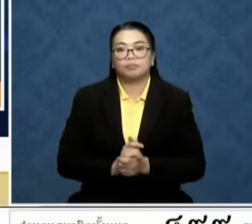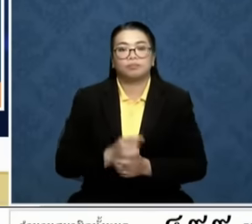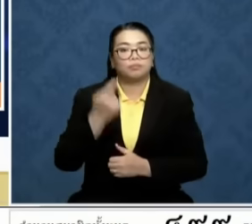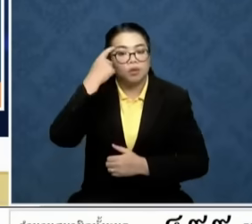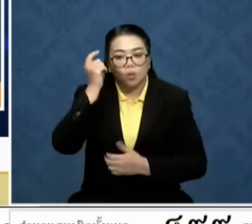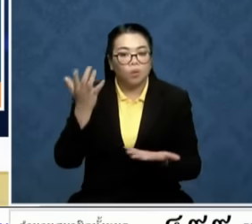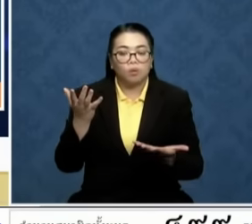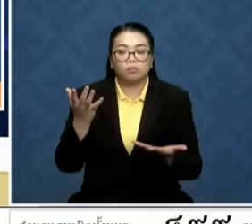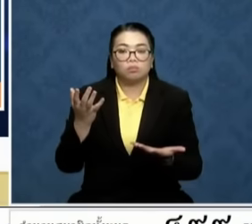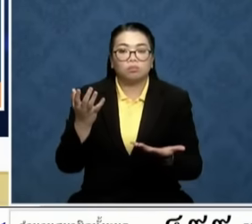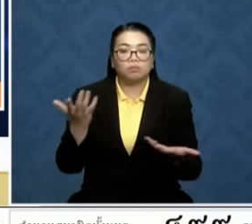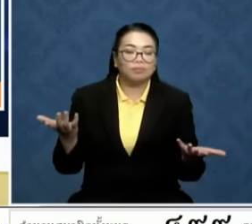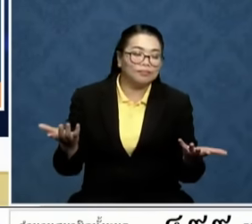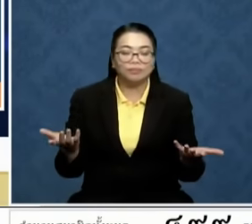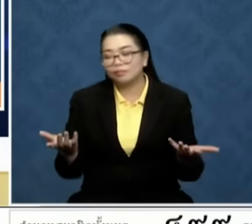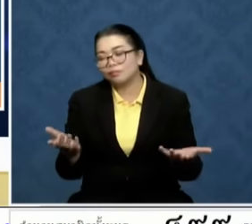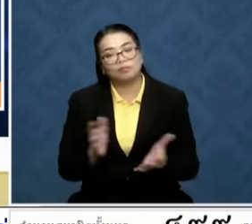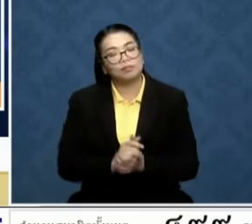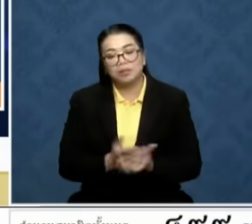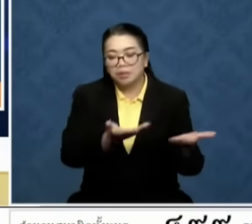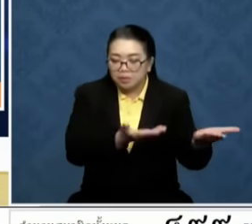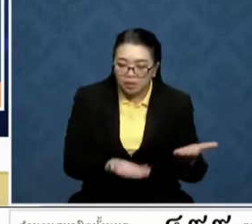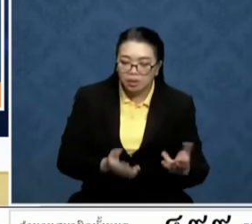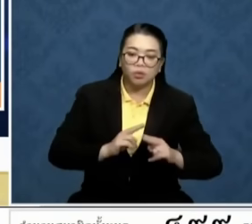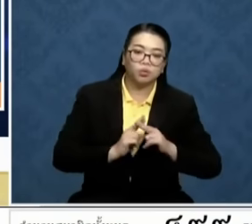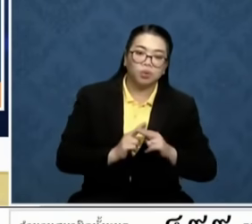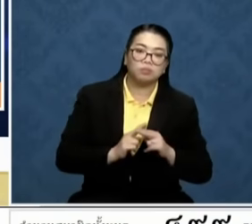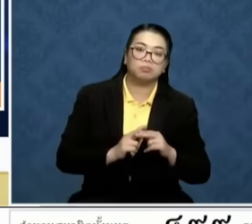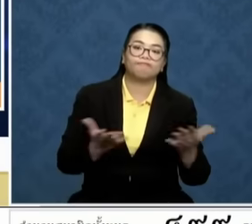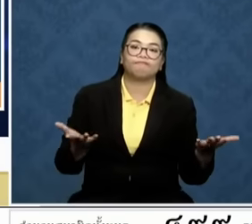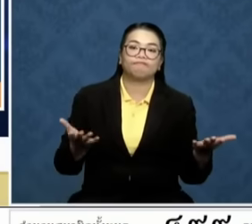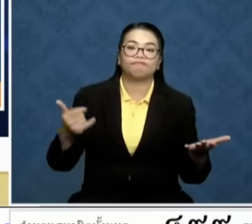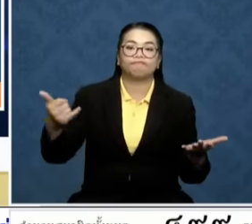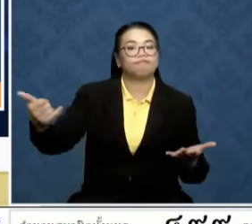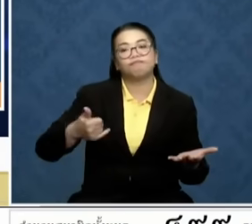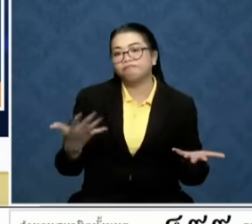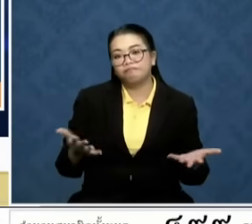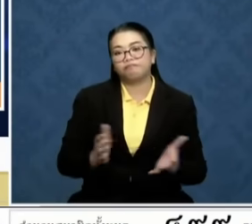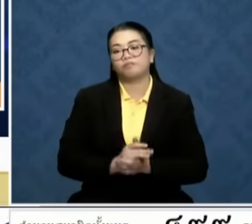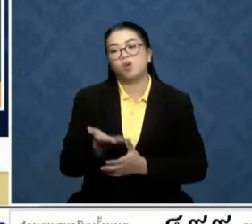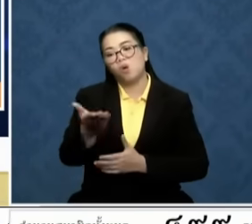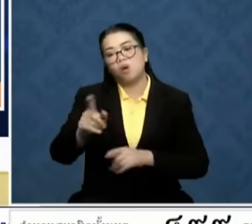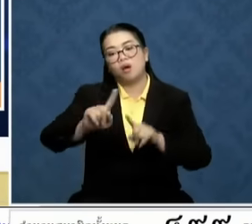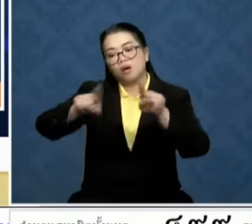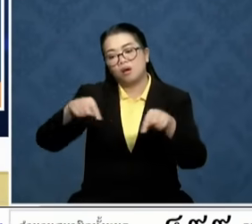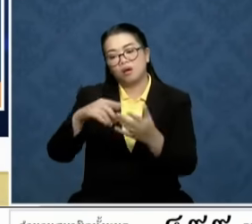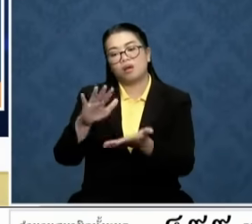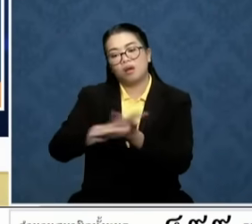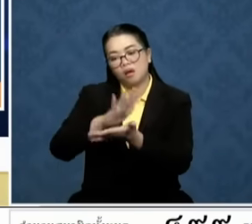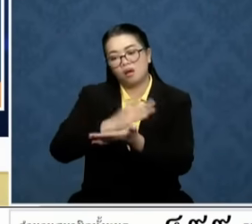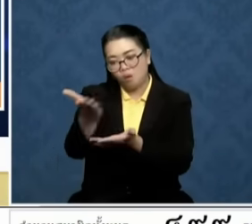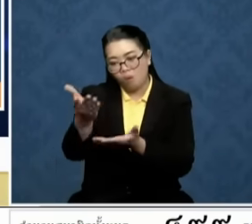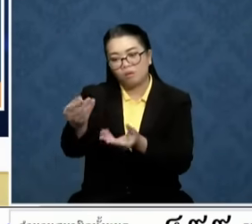ไม่รู้จะไปยังไงจริงๆท่านประธานเชิญเอกชนไปก็แล้ว 2ครั้งไม่มาขอเอกสารไปแล้วเขียนอย่างละเอียด